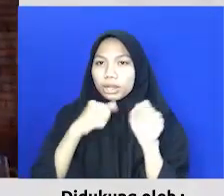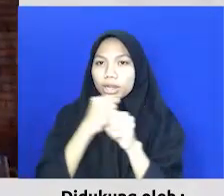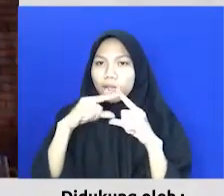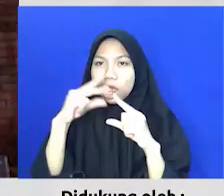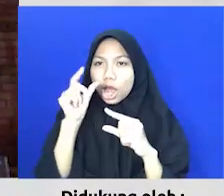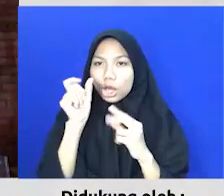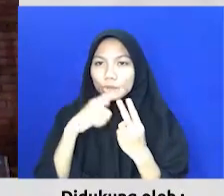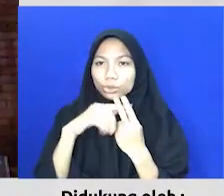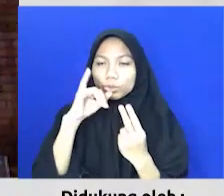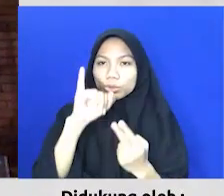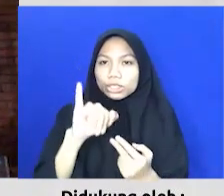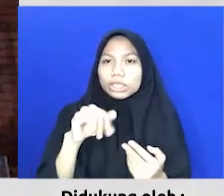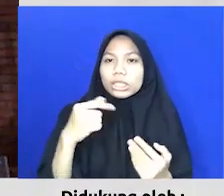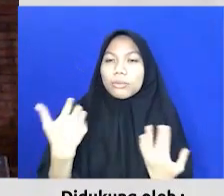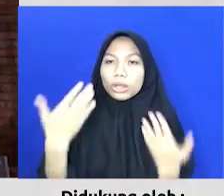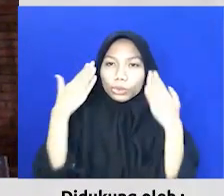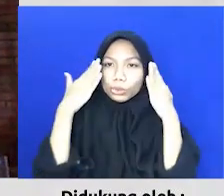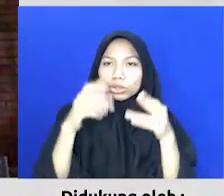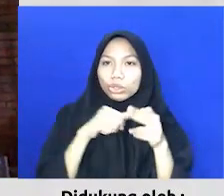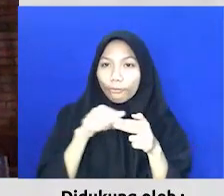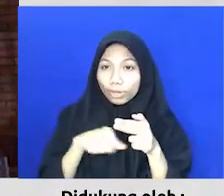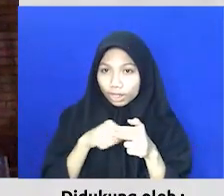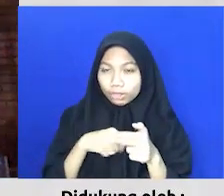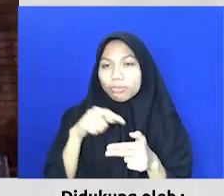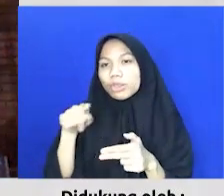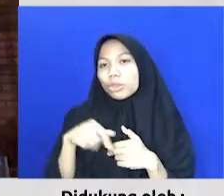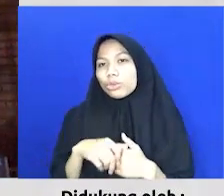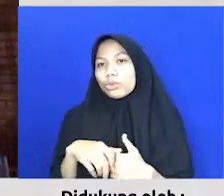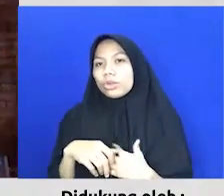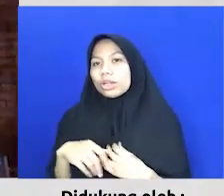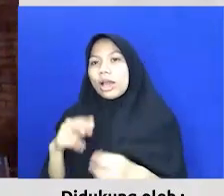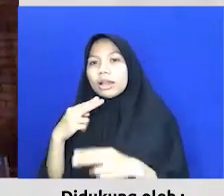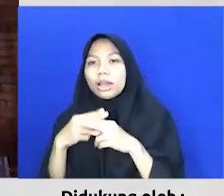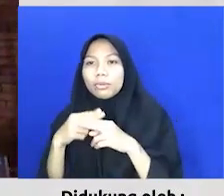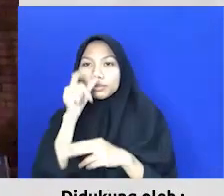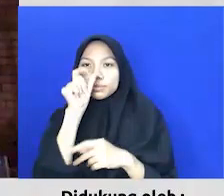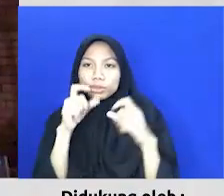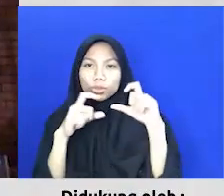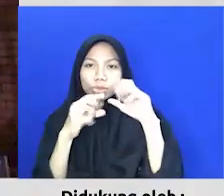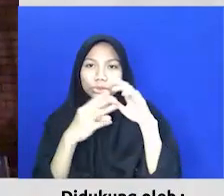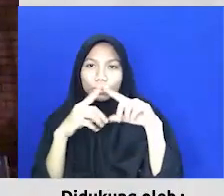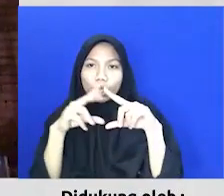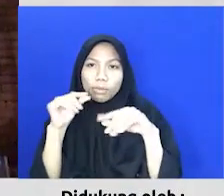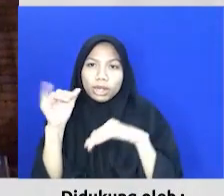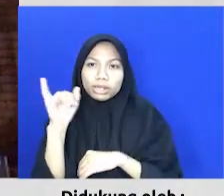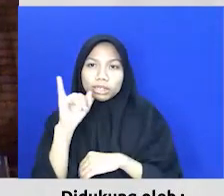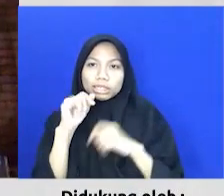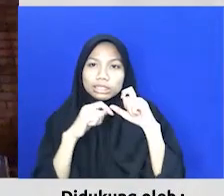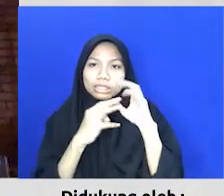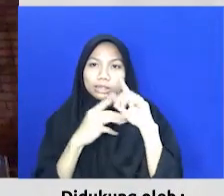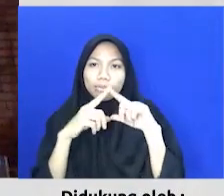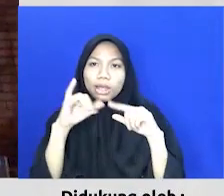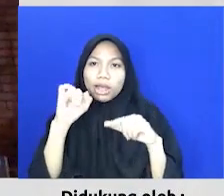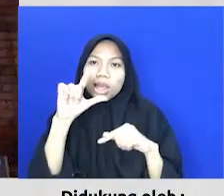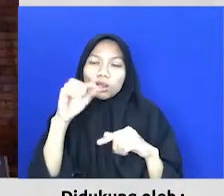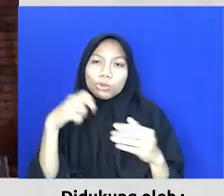Maret itu 20 Maret tahun 1921 atau 100 tahun yang lalu itu adalah hari lahir.